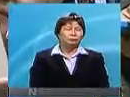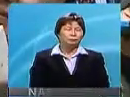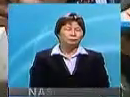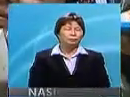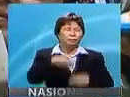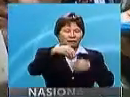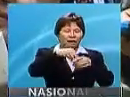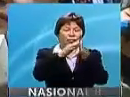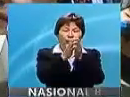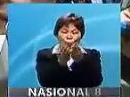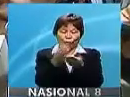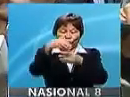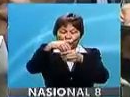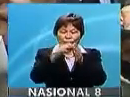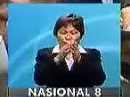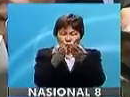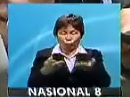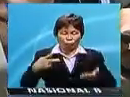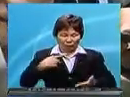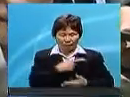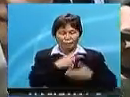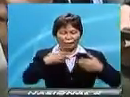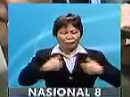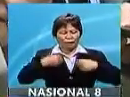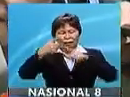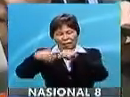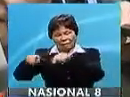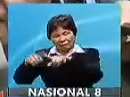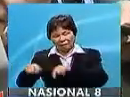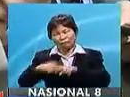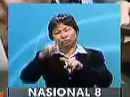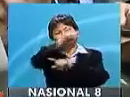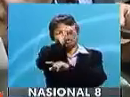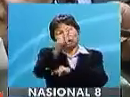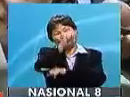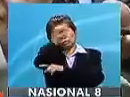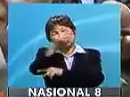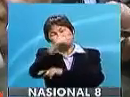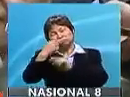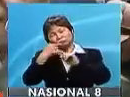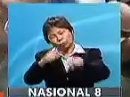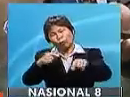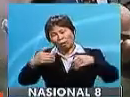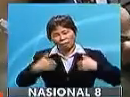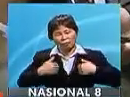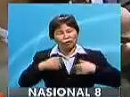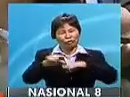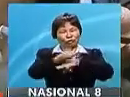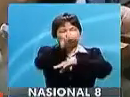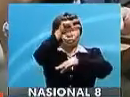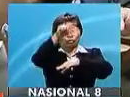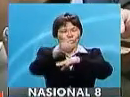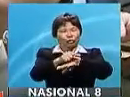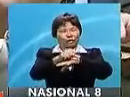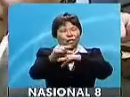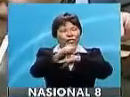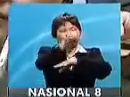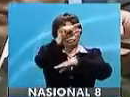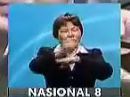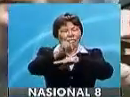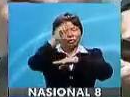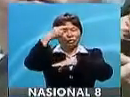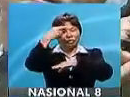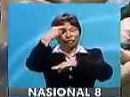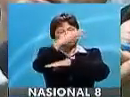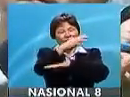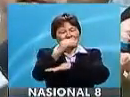Dalam buku tersebut, kami mempunyai pelbagai soalan dan jawapan yang menggunakan fakta